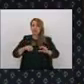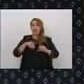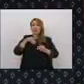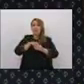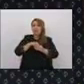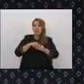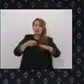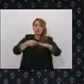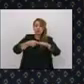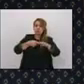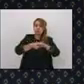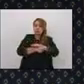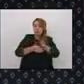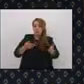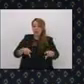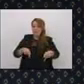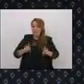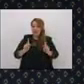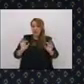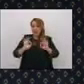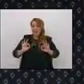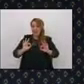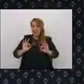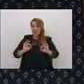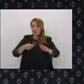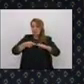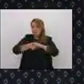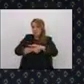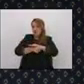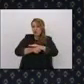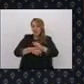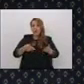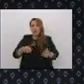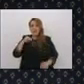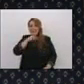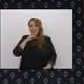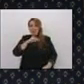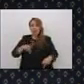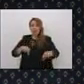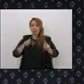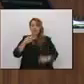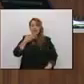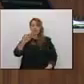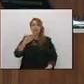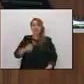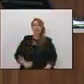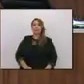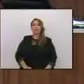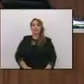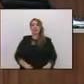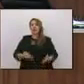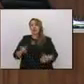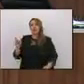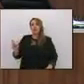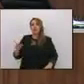الصعبة، الظروف المالية الصعبة لمواصلة التكفل بالسكن، وشكرا. شكرا، وأحيل